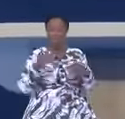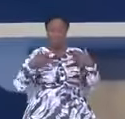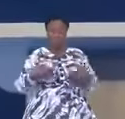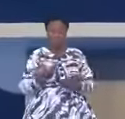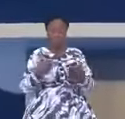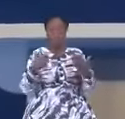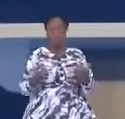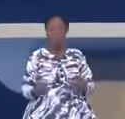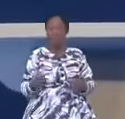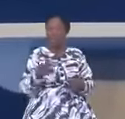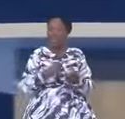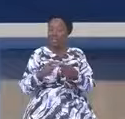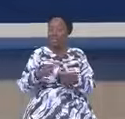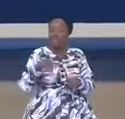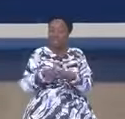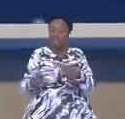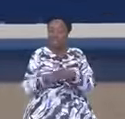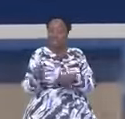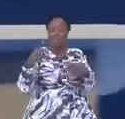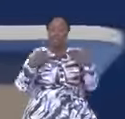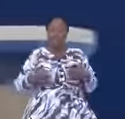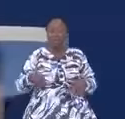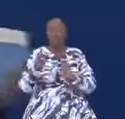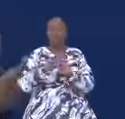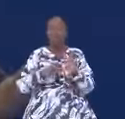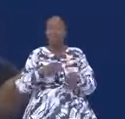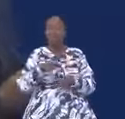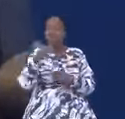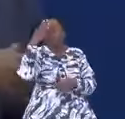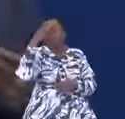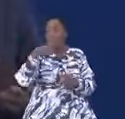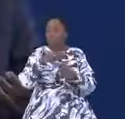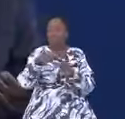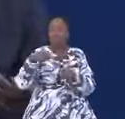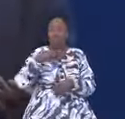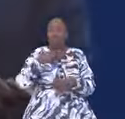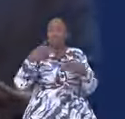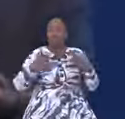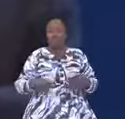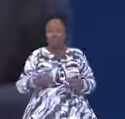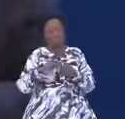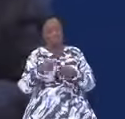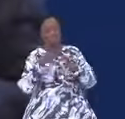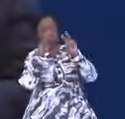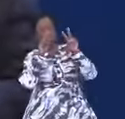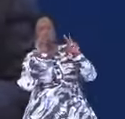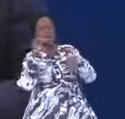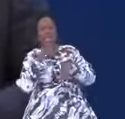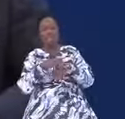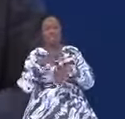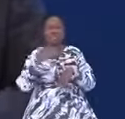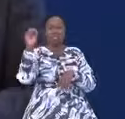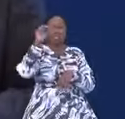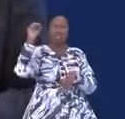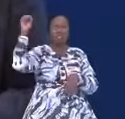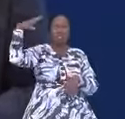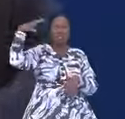quand nous sommes découragés non regardons le soleil dans le ciel